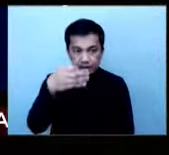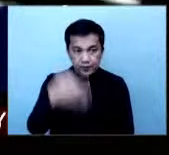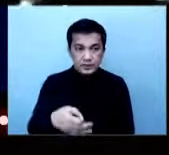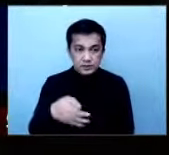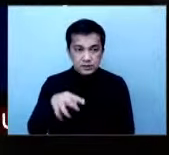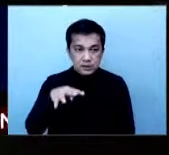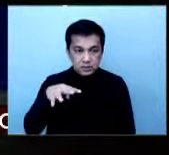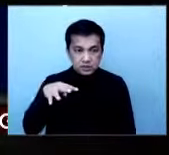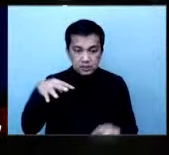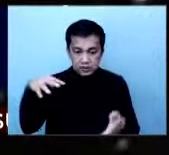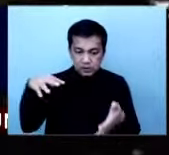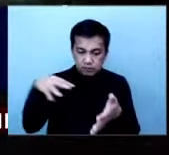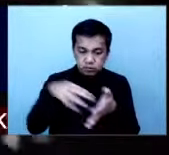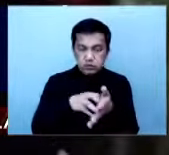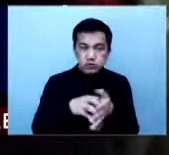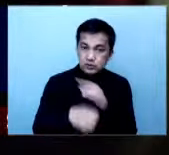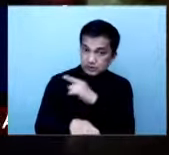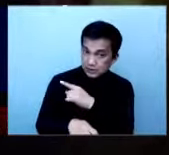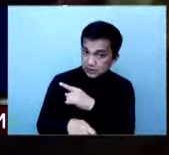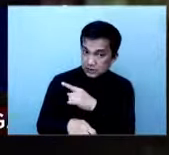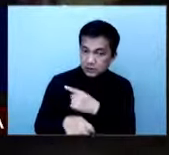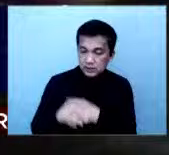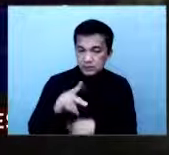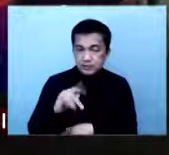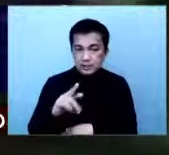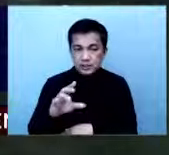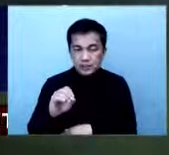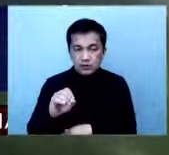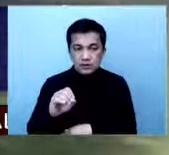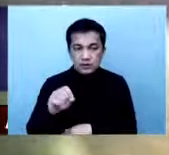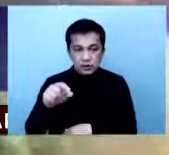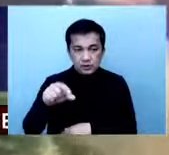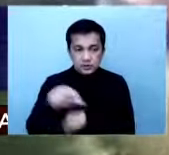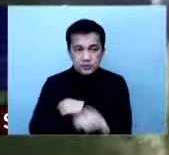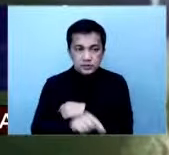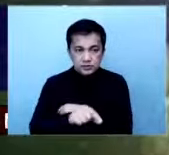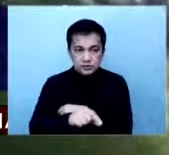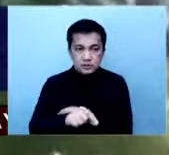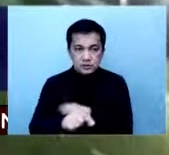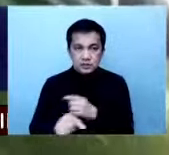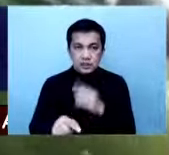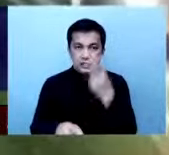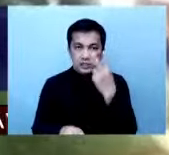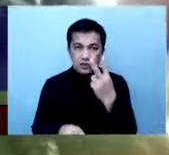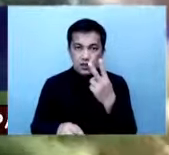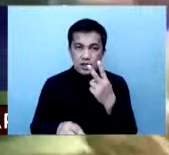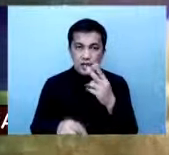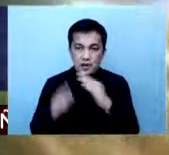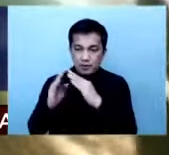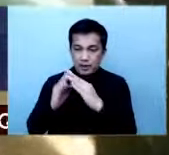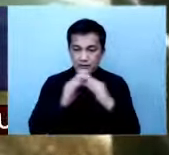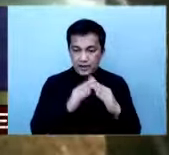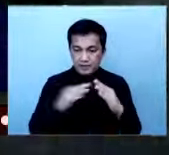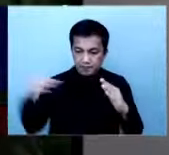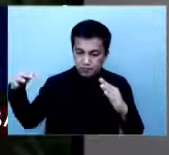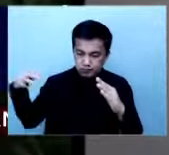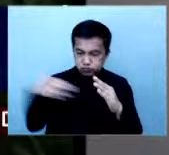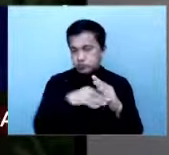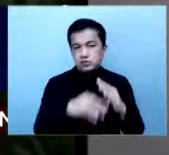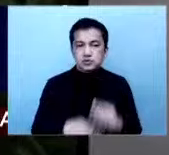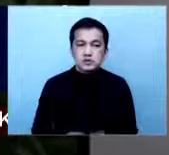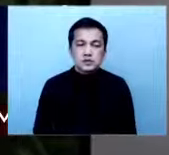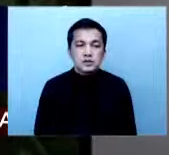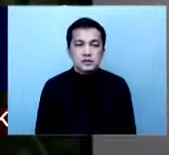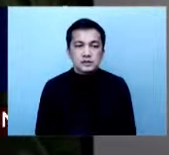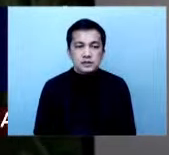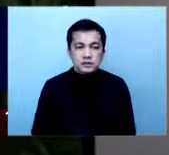ibabang Pals bangon sa Pagbilao Quezon kagabi inararo ng bus ang dalawang bahay at dalawang sasakyan sa marlia highway Patay